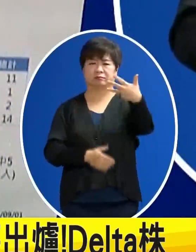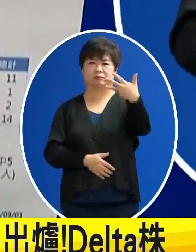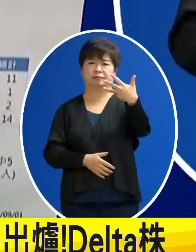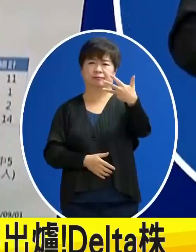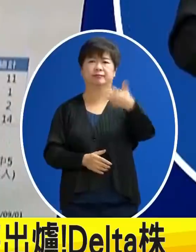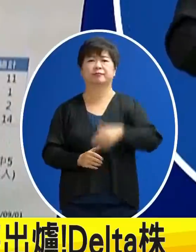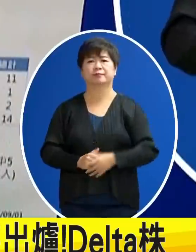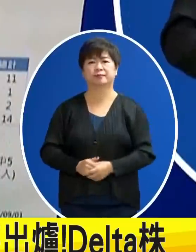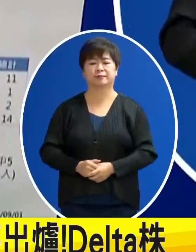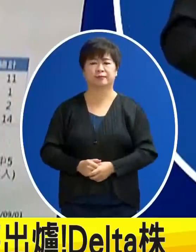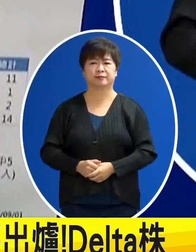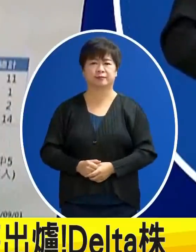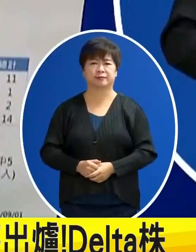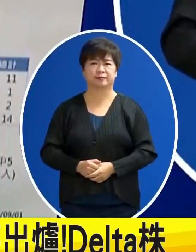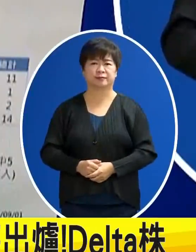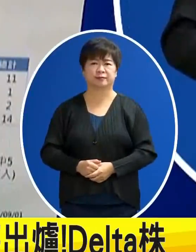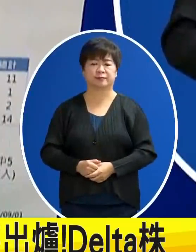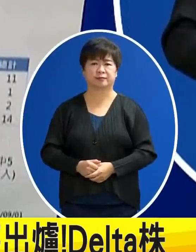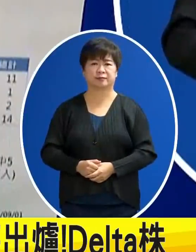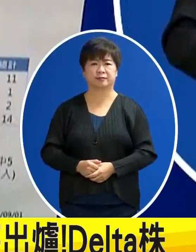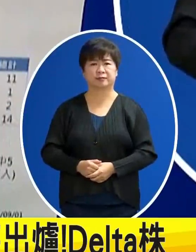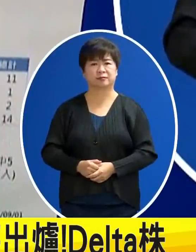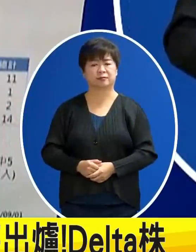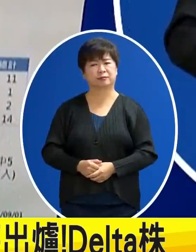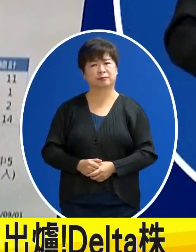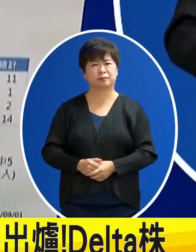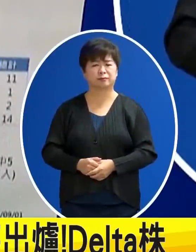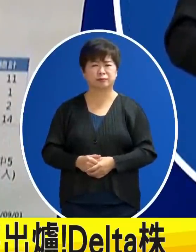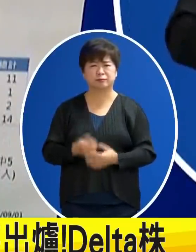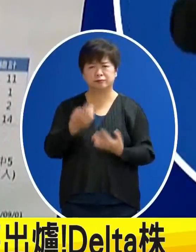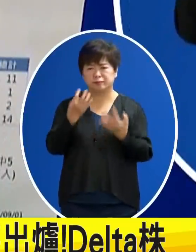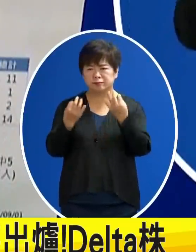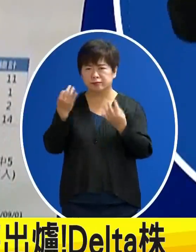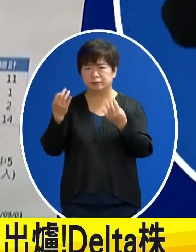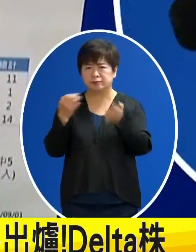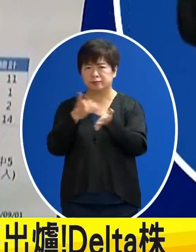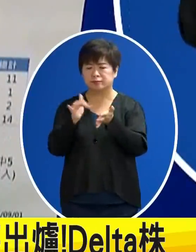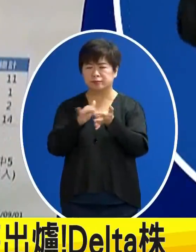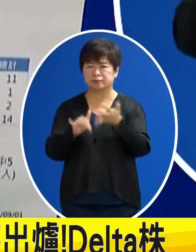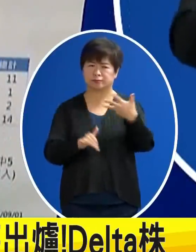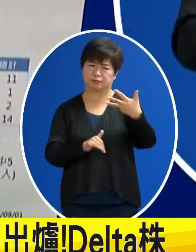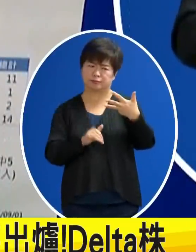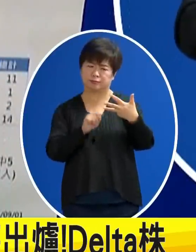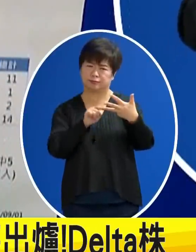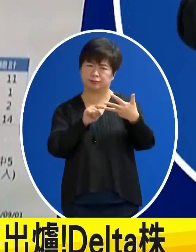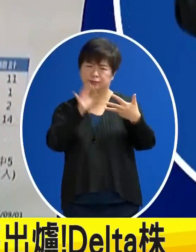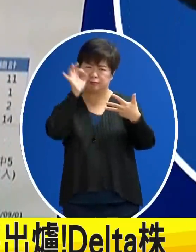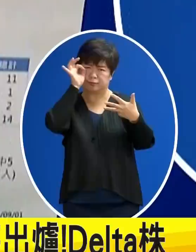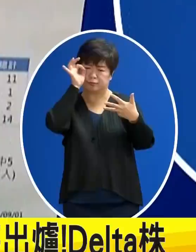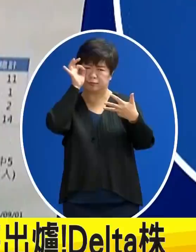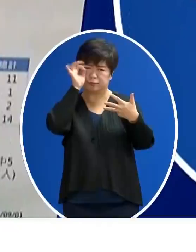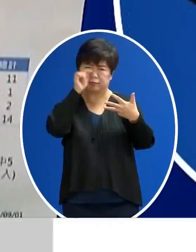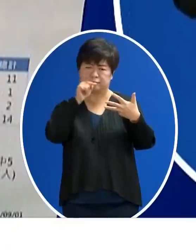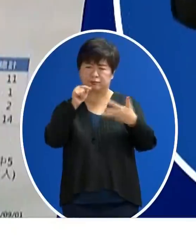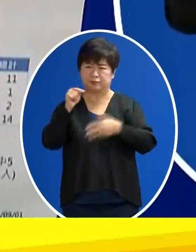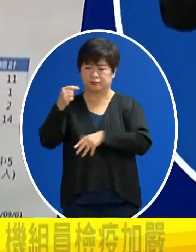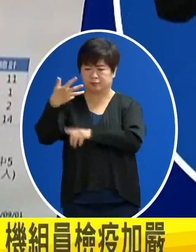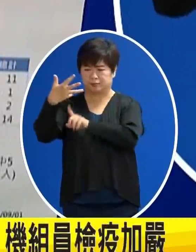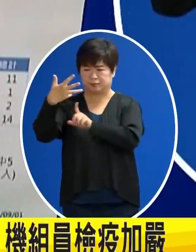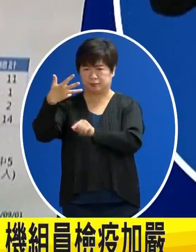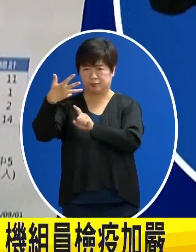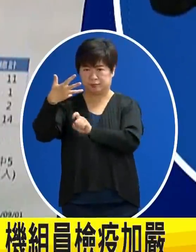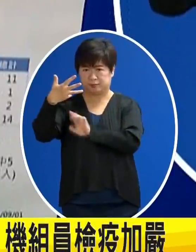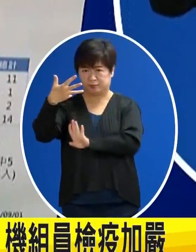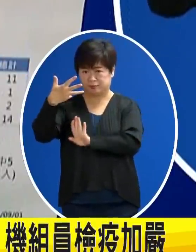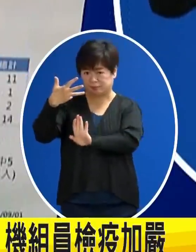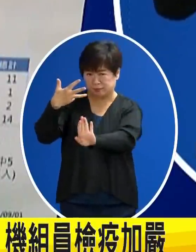们要算说这个发生的比例要怎么算呢？就是因为它是要看8月15号